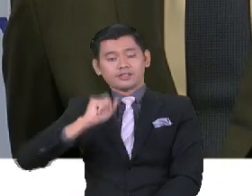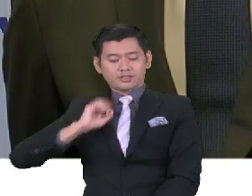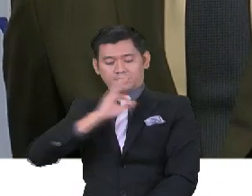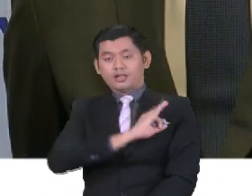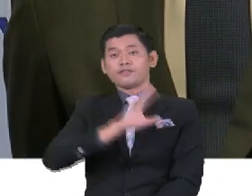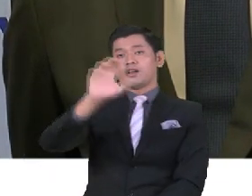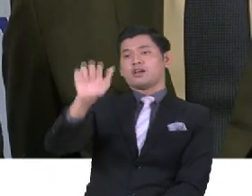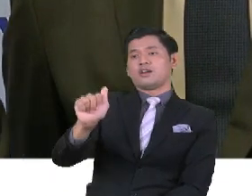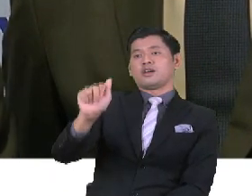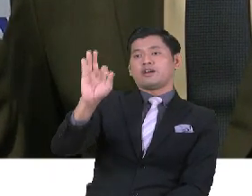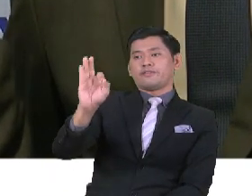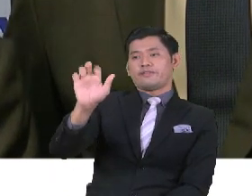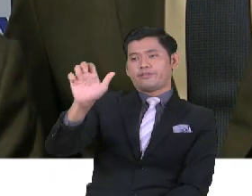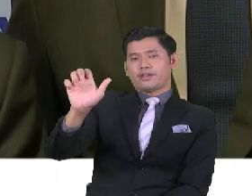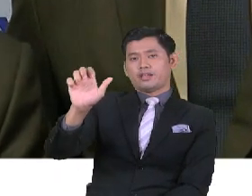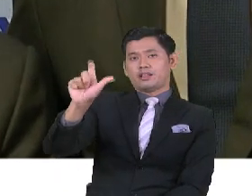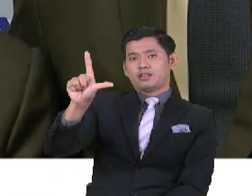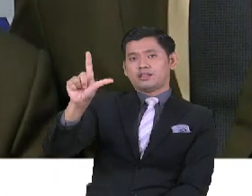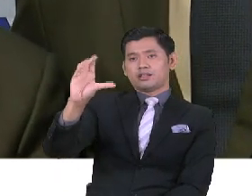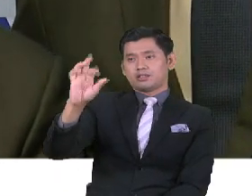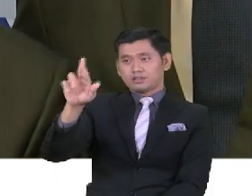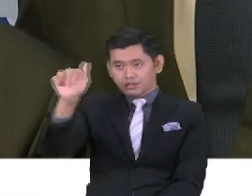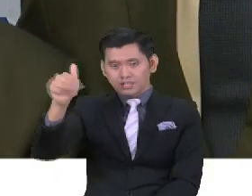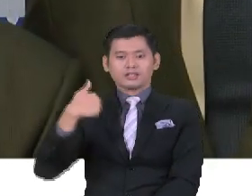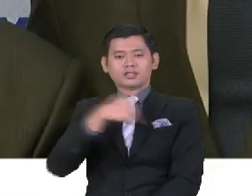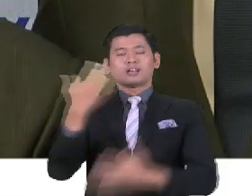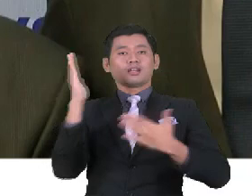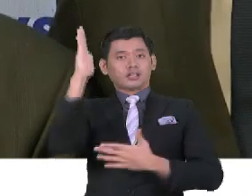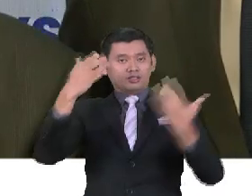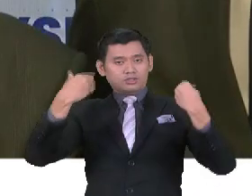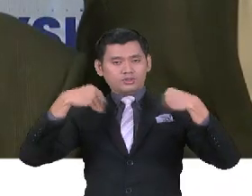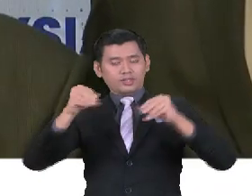kita akan jual insya-Allah dengan harga